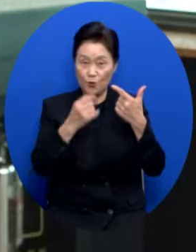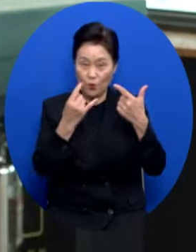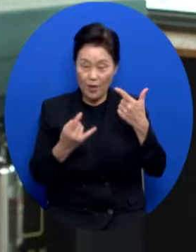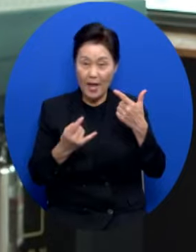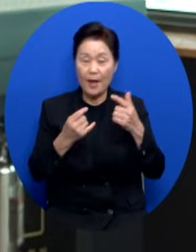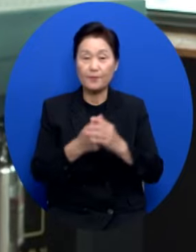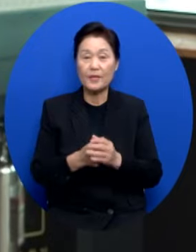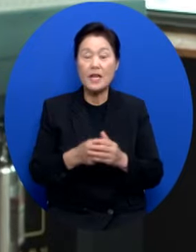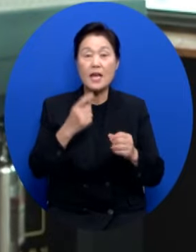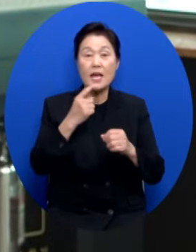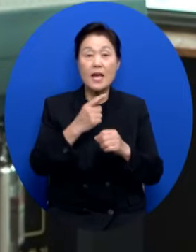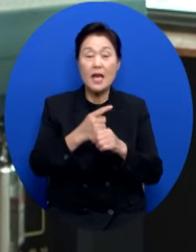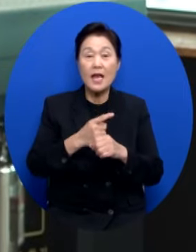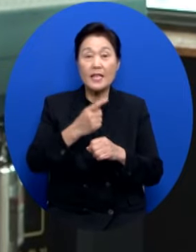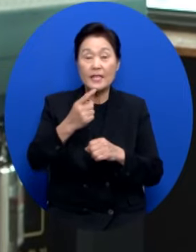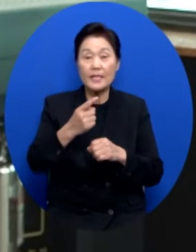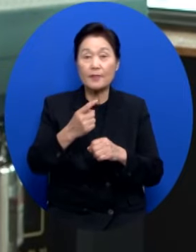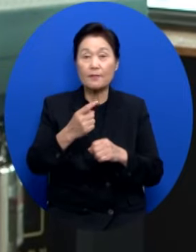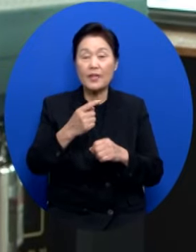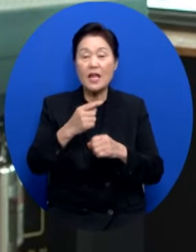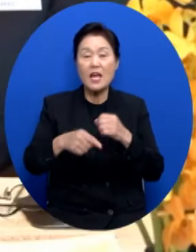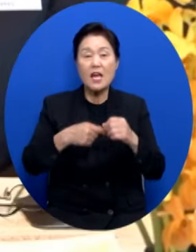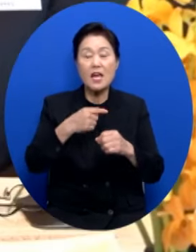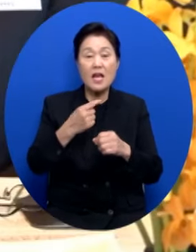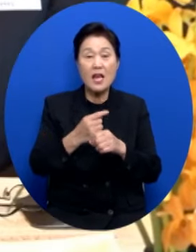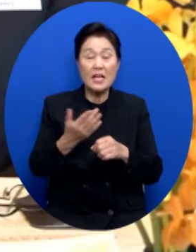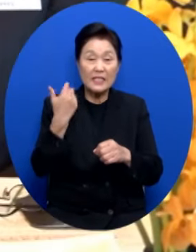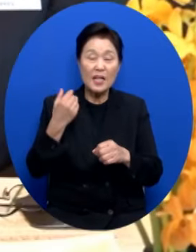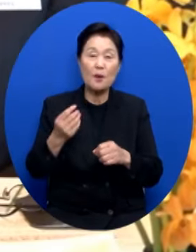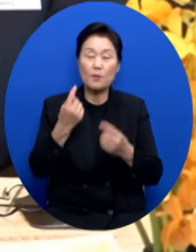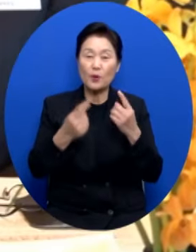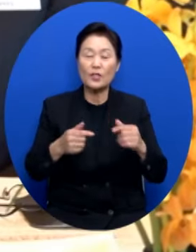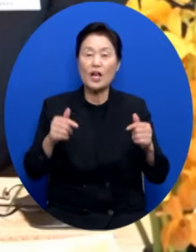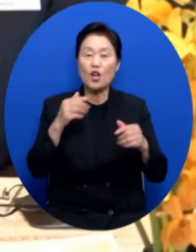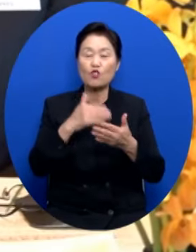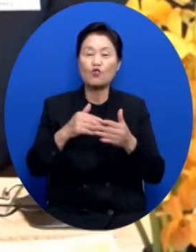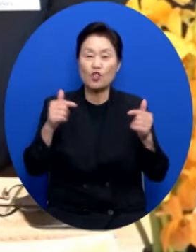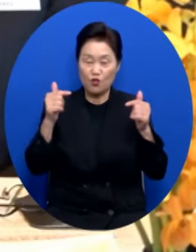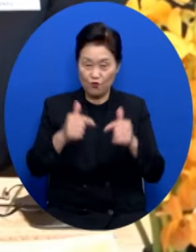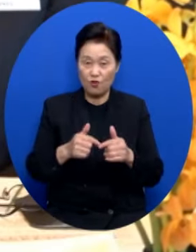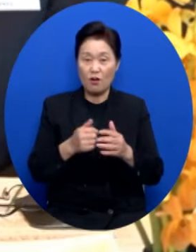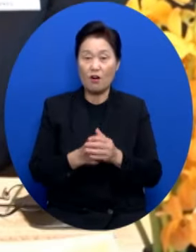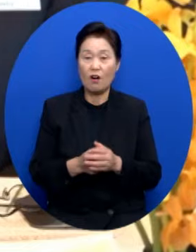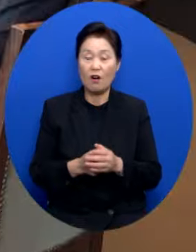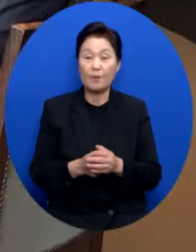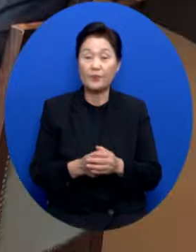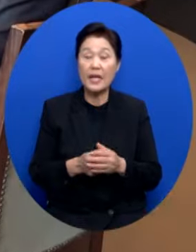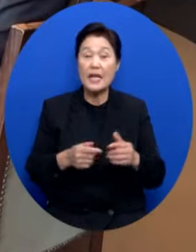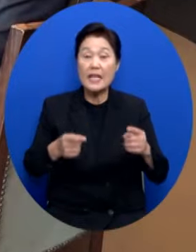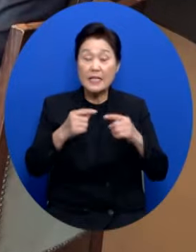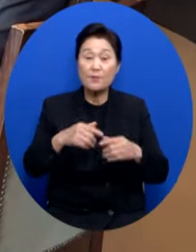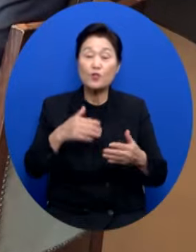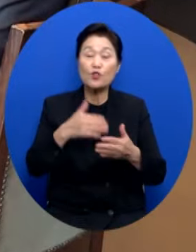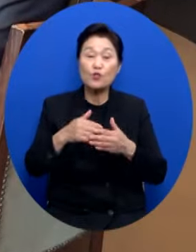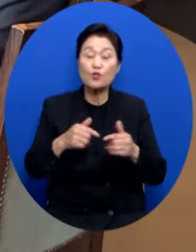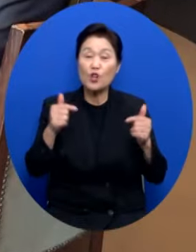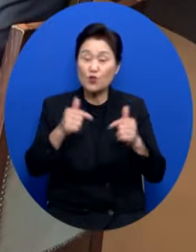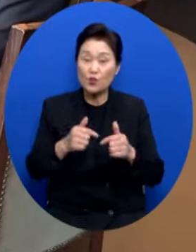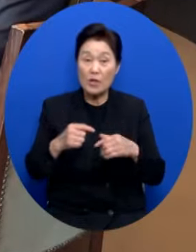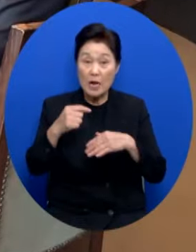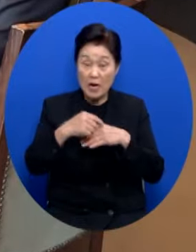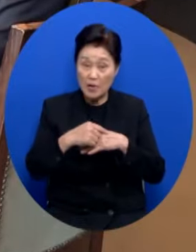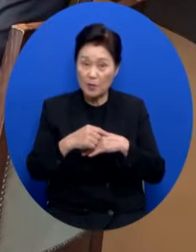국가조찬기도회는 예년보다 참석인원을 축소한 800여 명 수준으로, 국조찬 측은 참석인원 축소는 외형적인